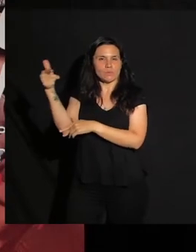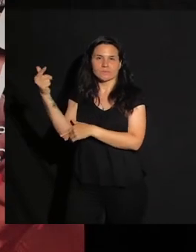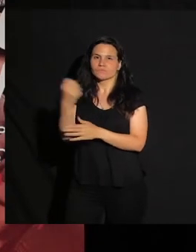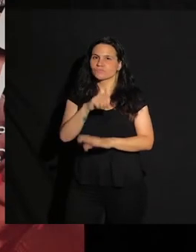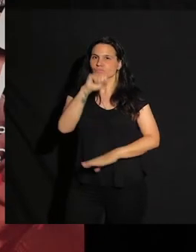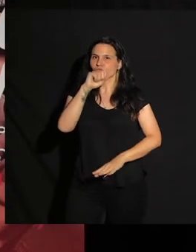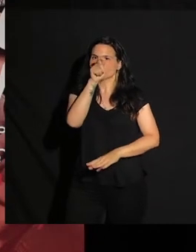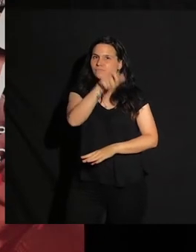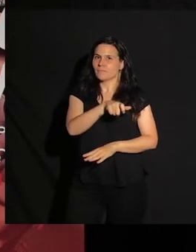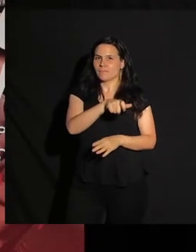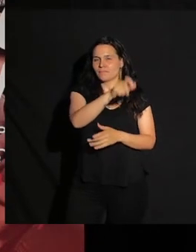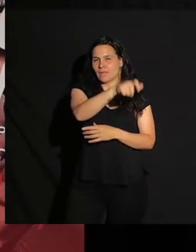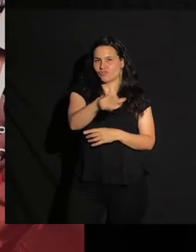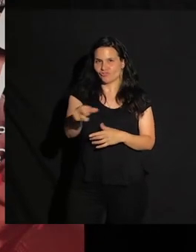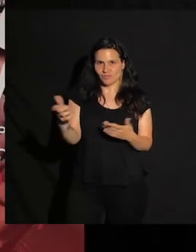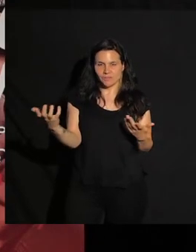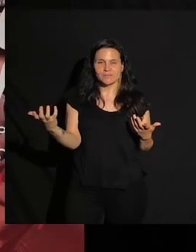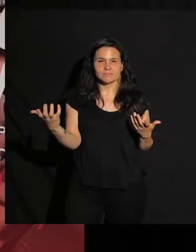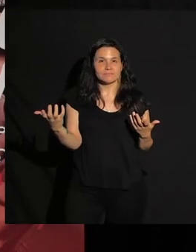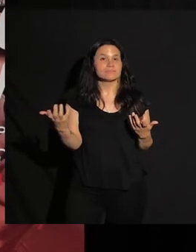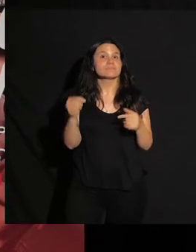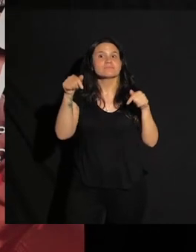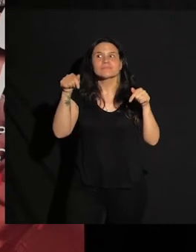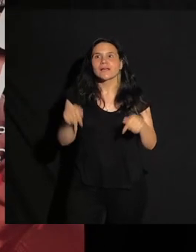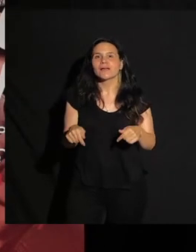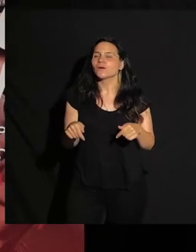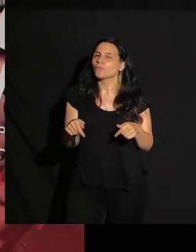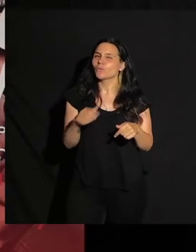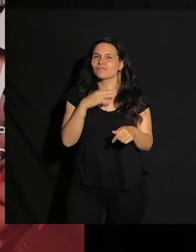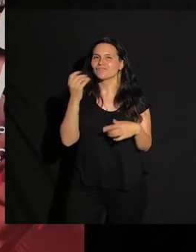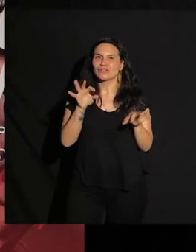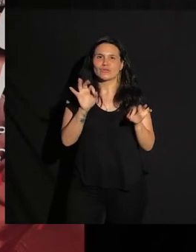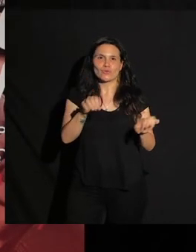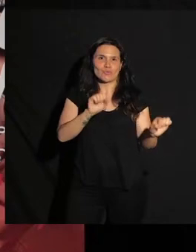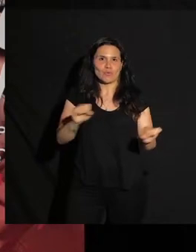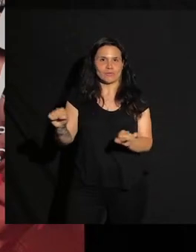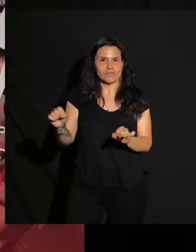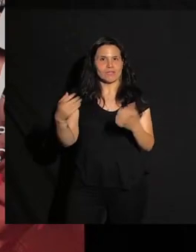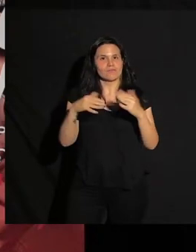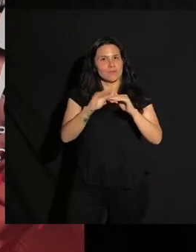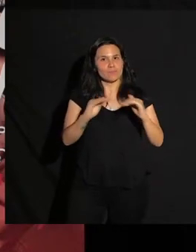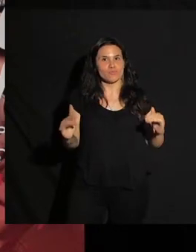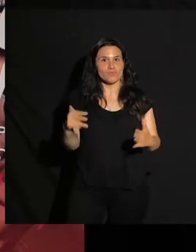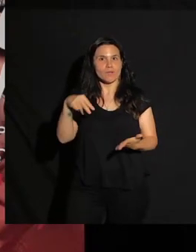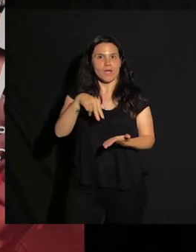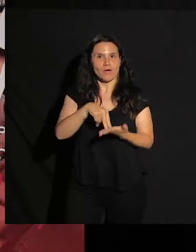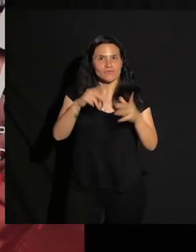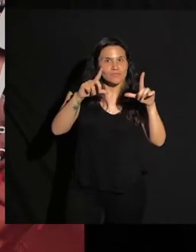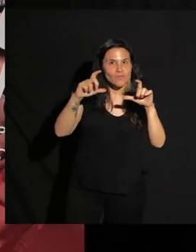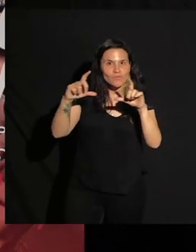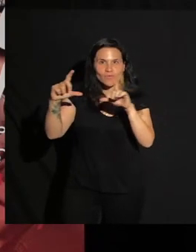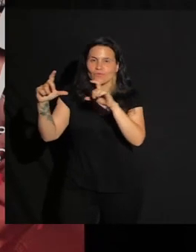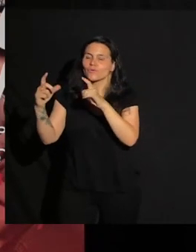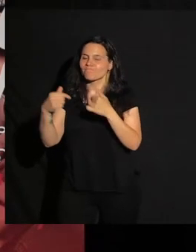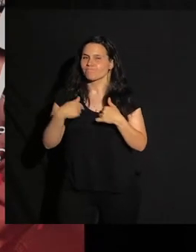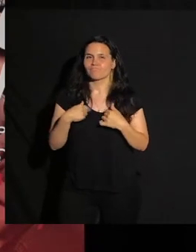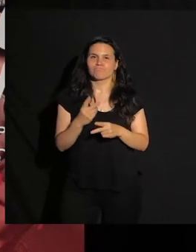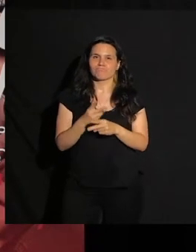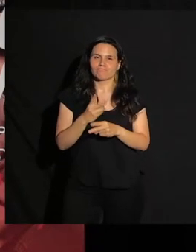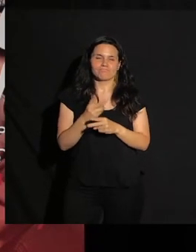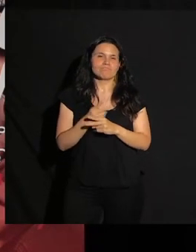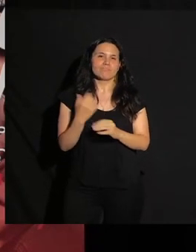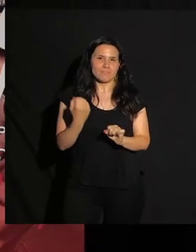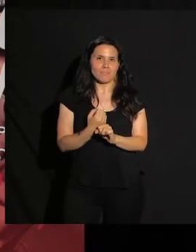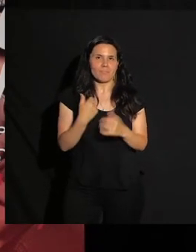Menschen und da ist natürlich hier, sind immer wunderbare Gelegenheiten, die Bühnenauftritte zu fotografieren. Das habe ich gemacht in den letzten Jahren.